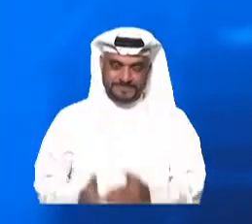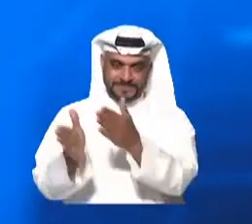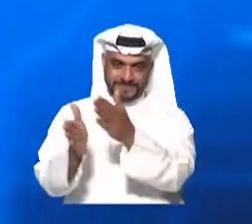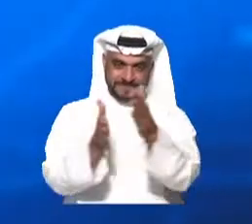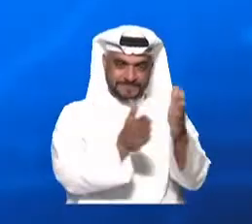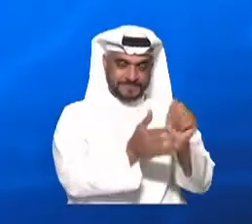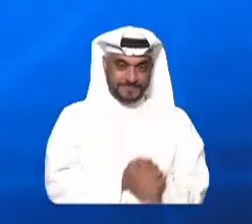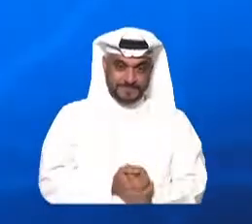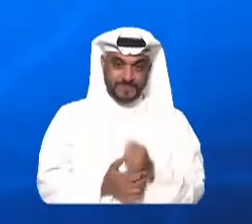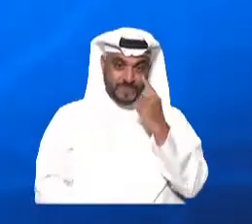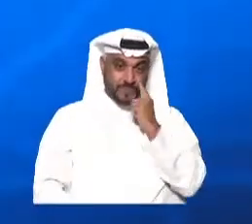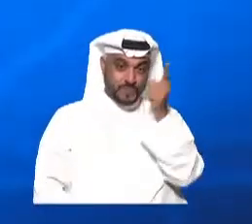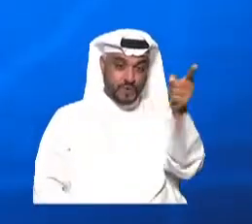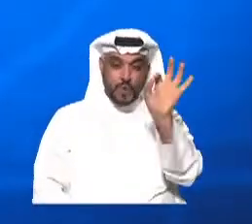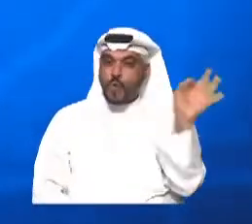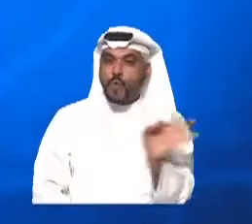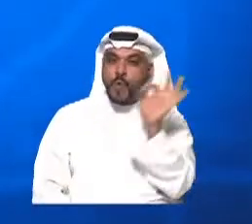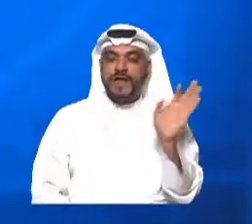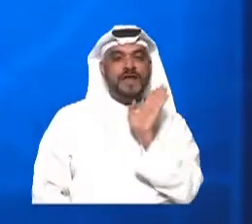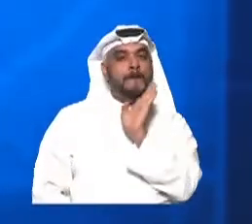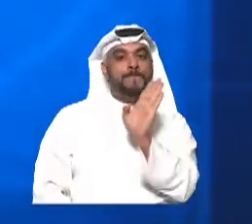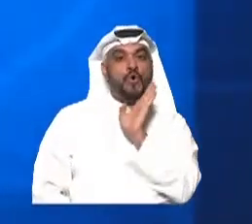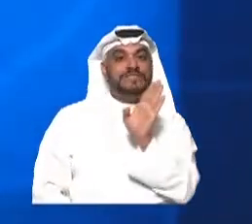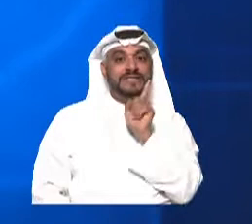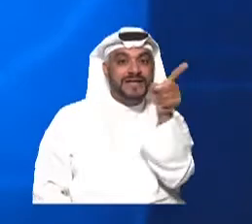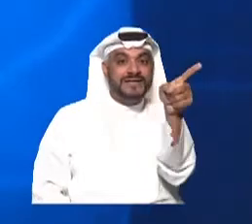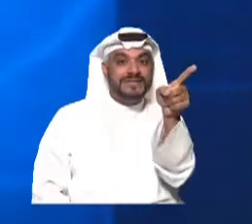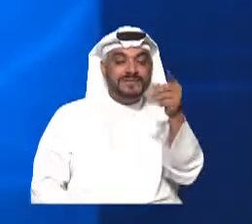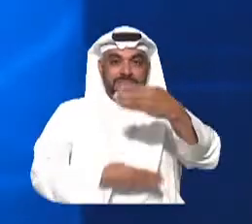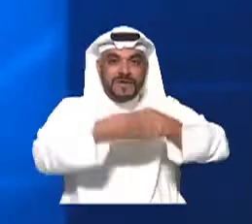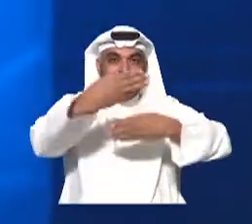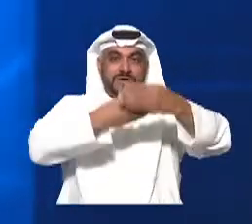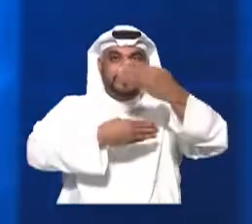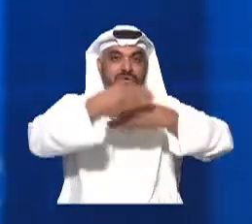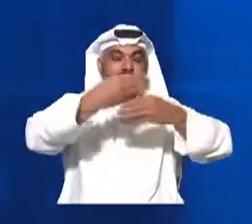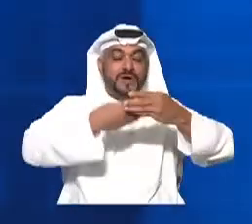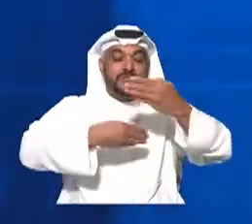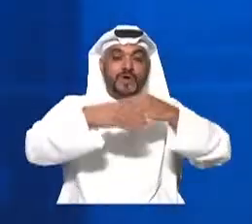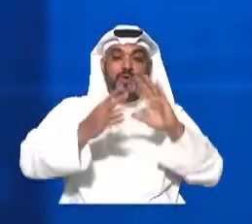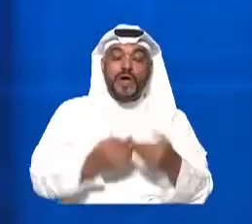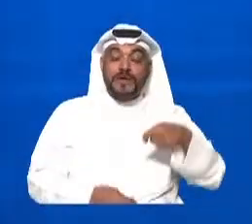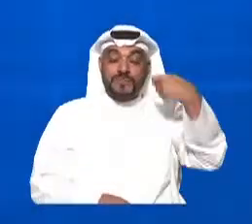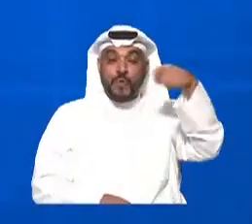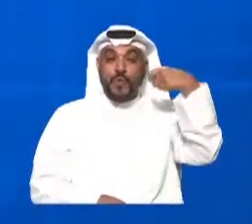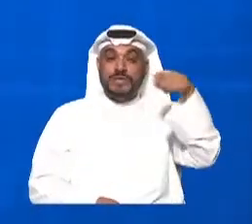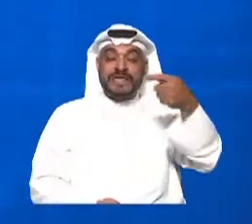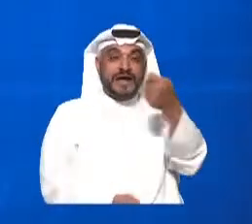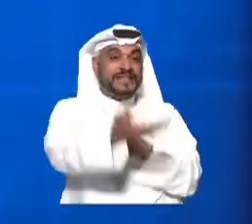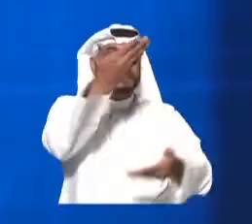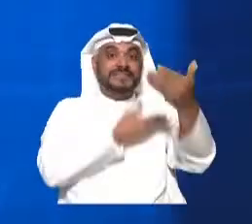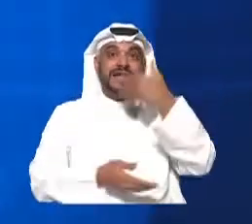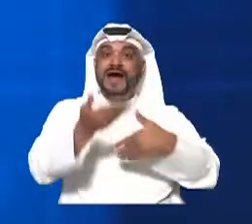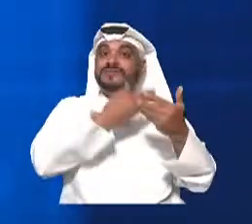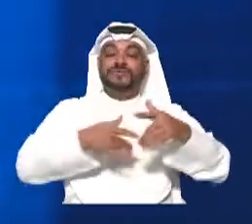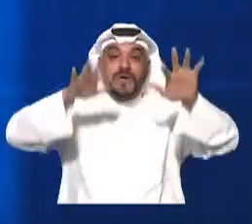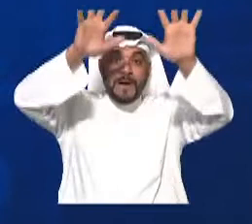قامت مدينة توزلا البوسنية اليوم بإضاءة مبنى غرفة التجارة في ساحة الحرية بعلم دولة الكويت امتنانا